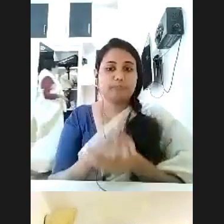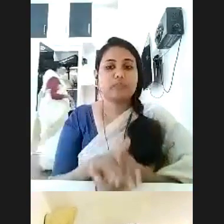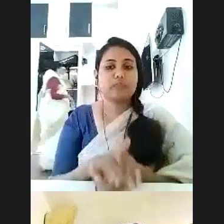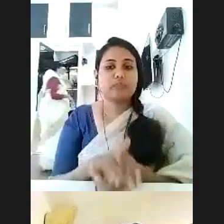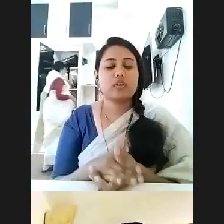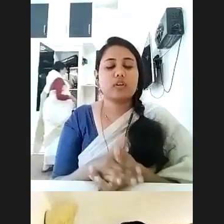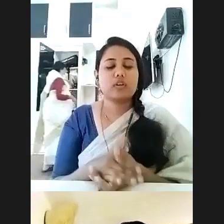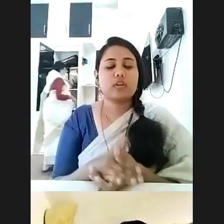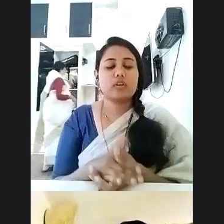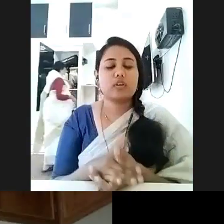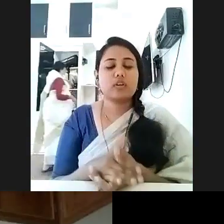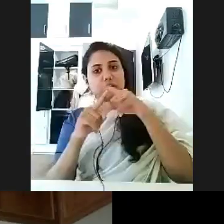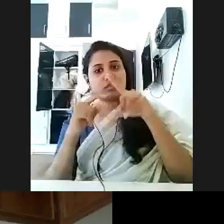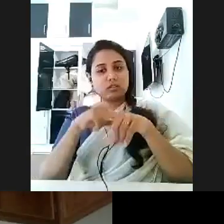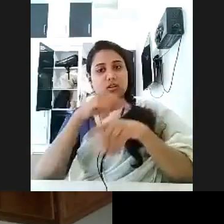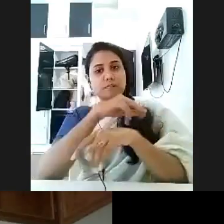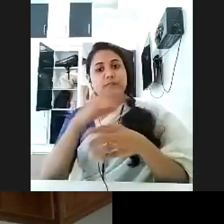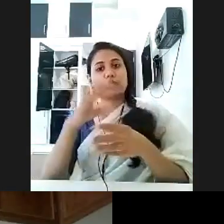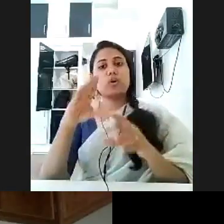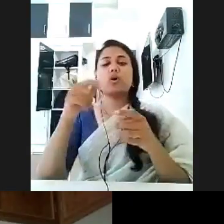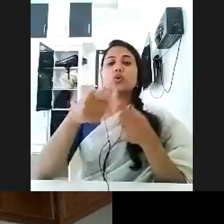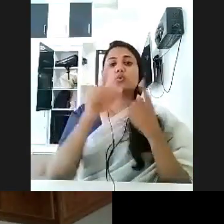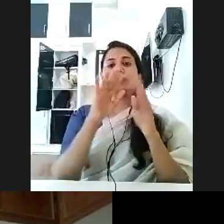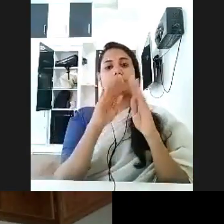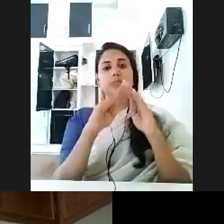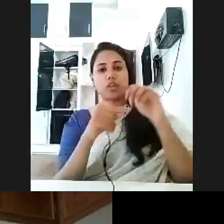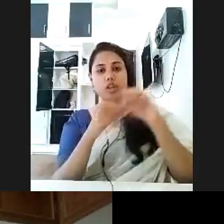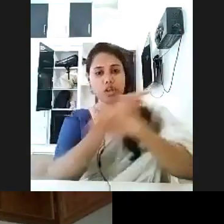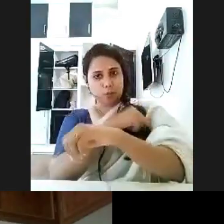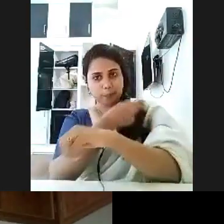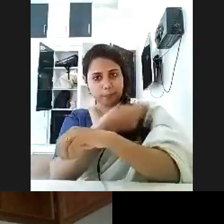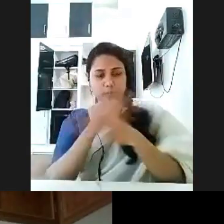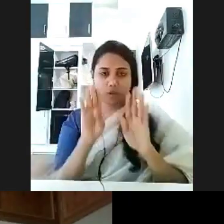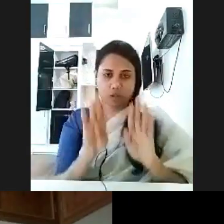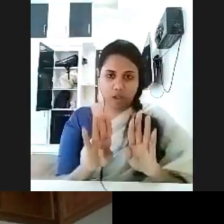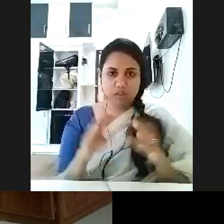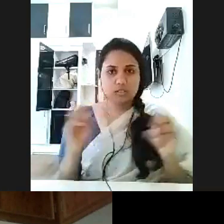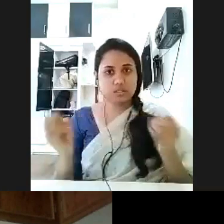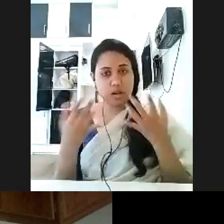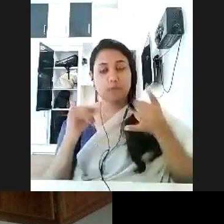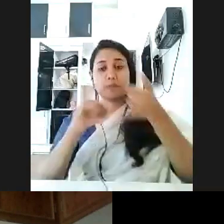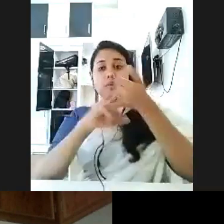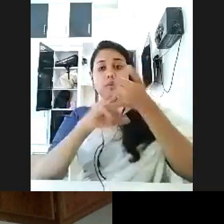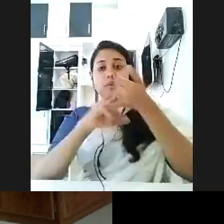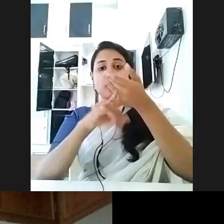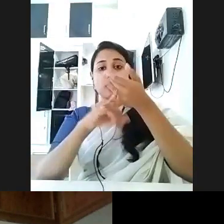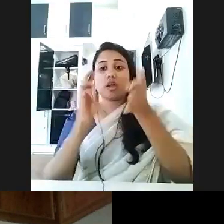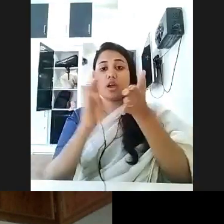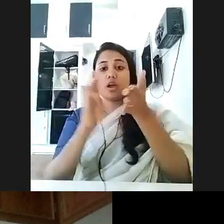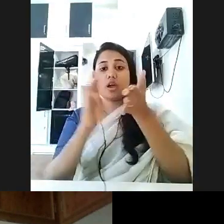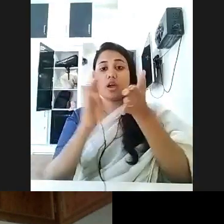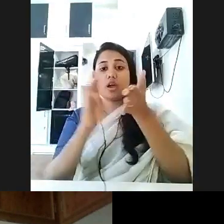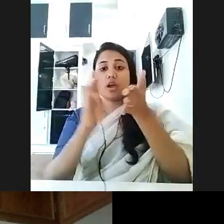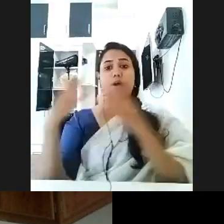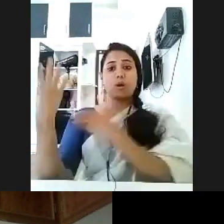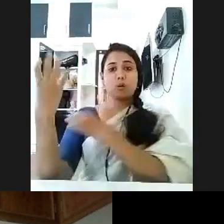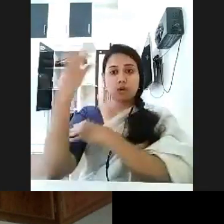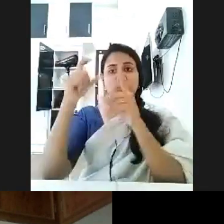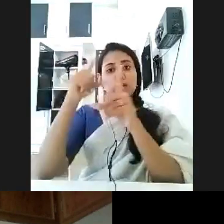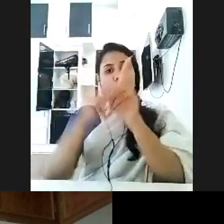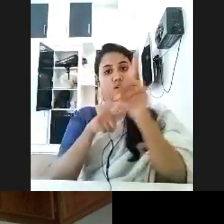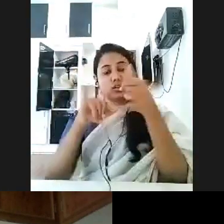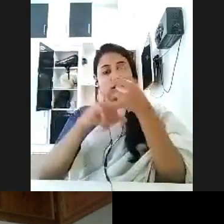ഒരു മൾട്ടി ഡിസിപ്ലിനറി ക്ലിനിക്ക് സ്റ്റാർട്ട് ചെയ്തിട്ടുണ്ട്. മെയിൻലി SMA കുട്ടികൾക്കും മസ്കുലർ ഡിസ്ട്രോഫി ഉള്ള കുട്ടികൾക്കും അവർക്ക് എല്ലാവർക്കും കൂടിയിട്ടാണ്. സോ